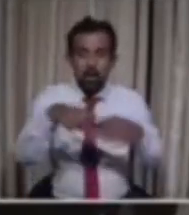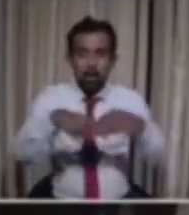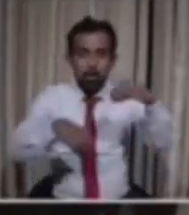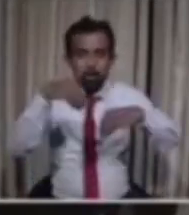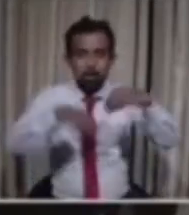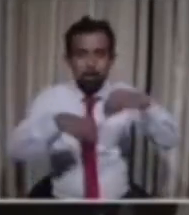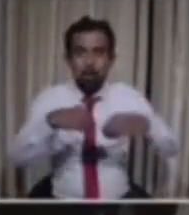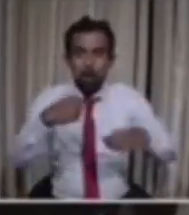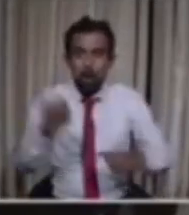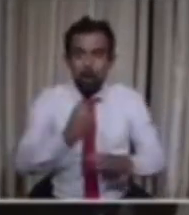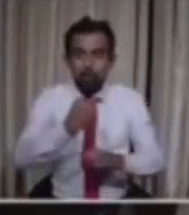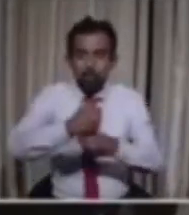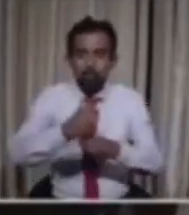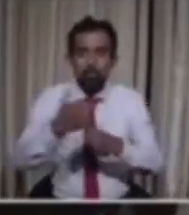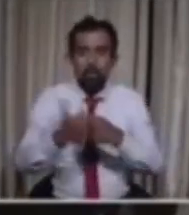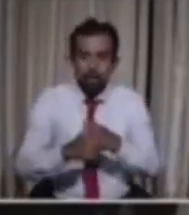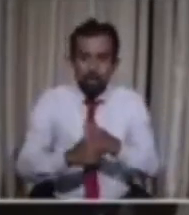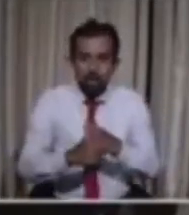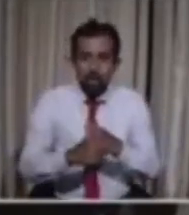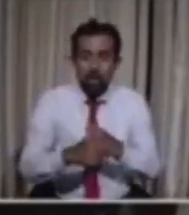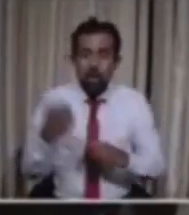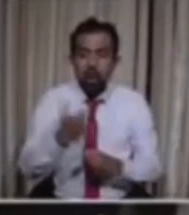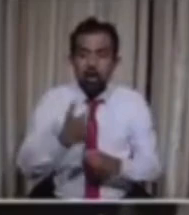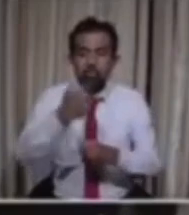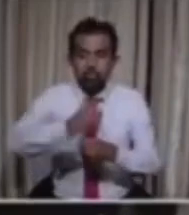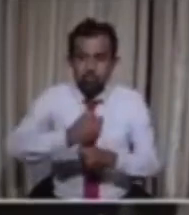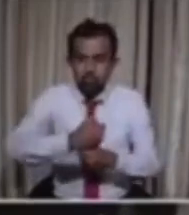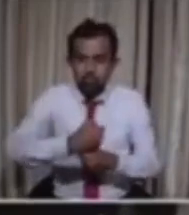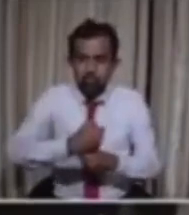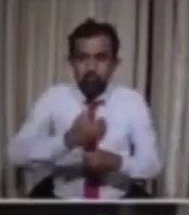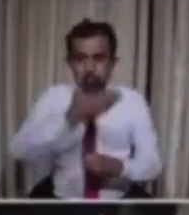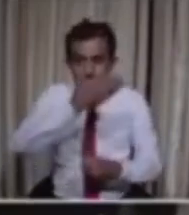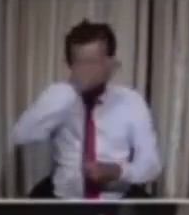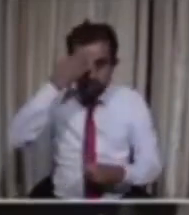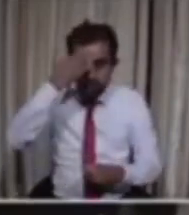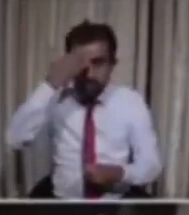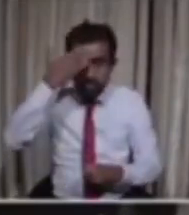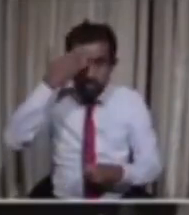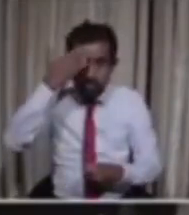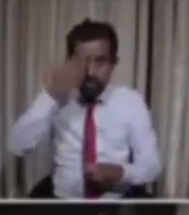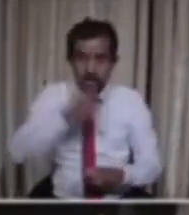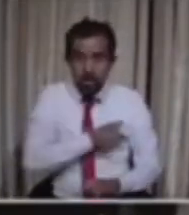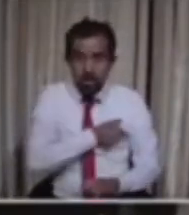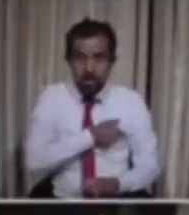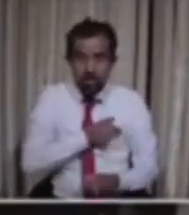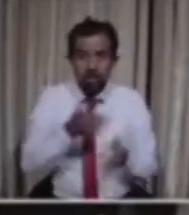கொண்டு வாருங்கள். அந்த புதிய அரசாங்கம் தமிழ் தேசத்து தலைவர்களோடு முகவர்களோடு அல்ல,